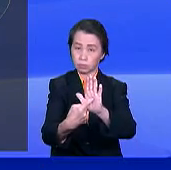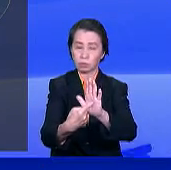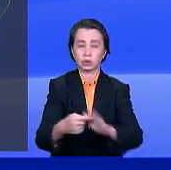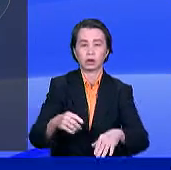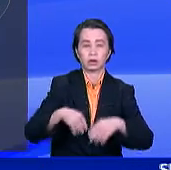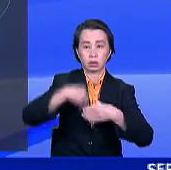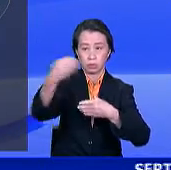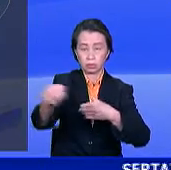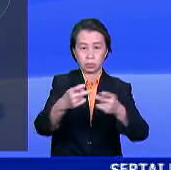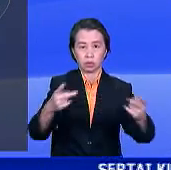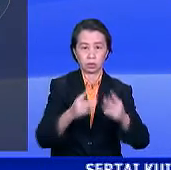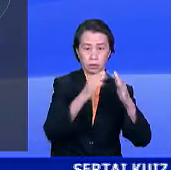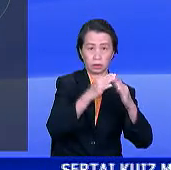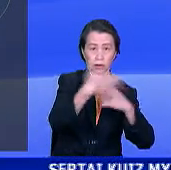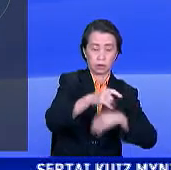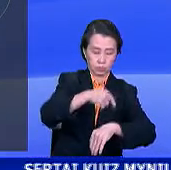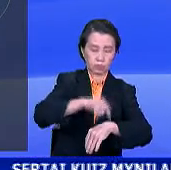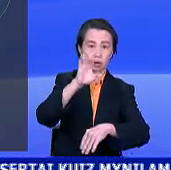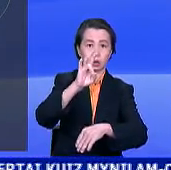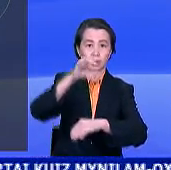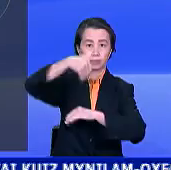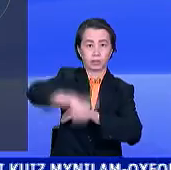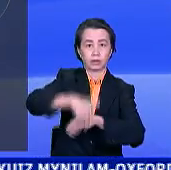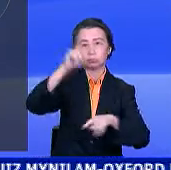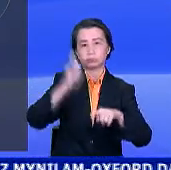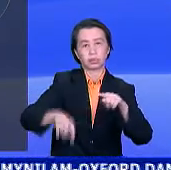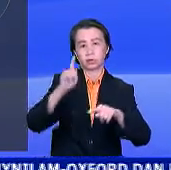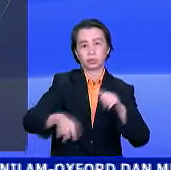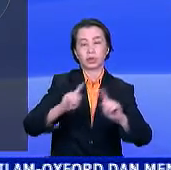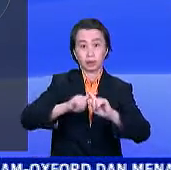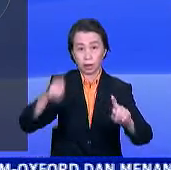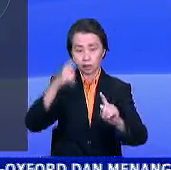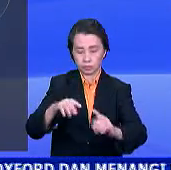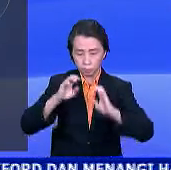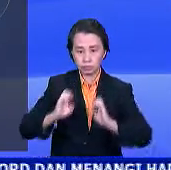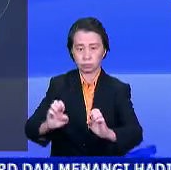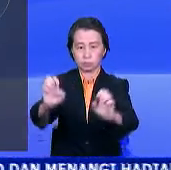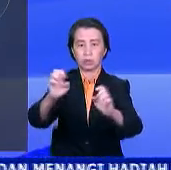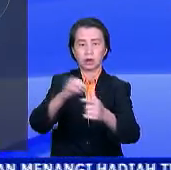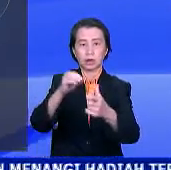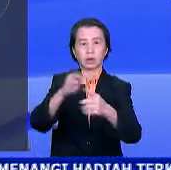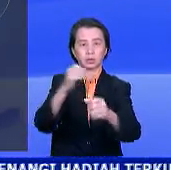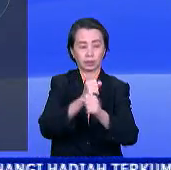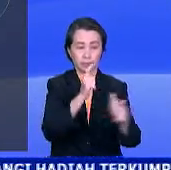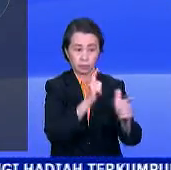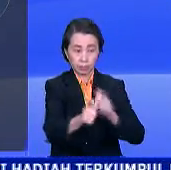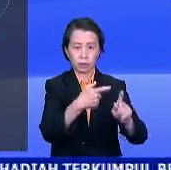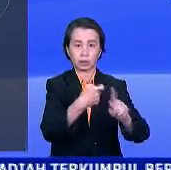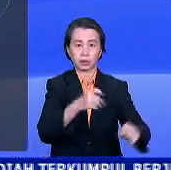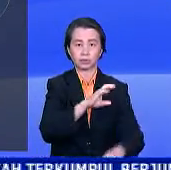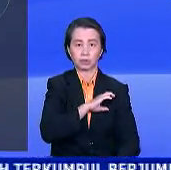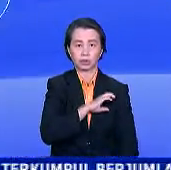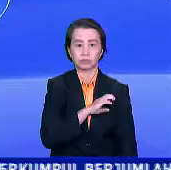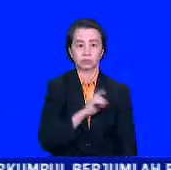di luar kawasan kediaman selepas jam 8 malam tidak dibenarkan kecuali bagi kecemasan atau mendapat kebenaran PDRM.